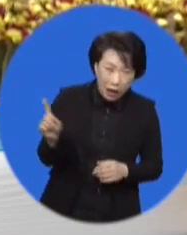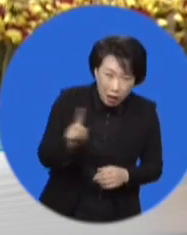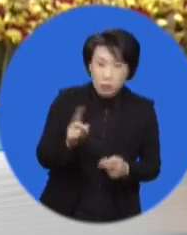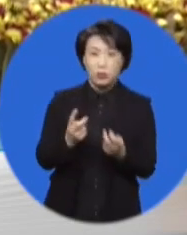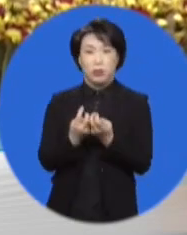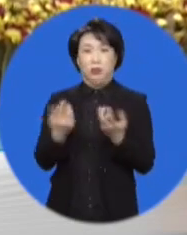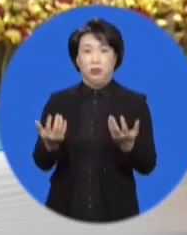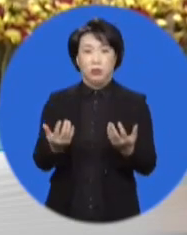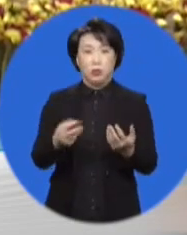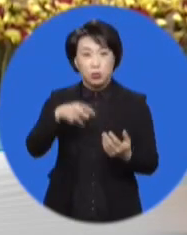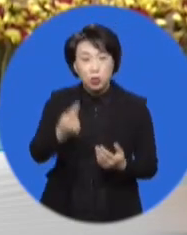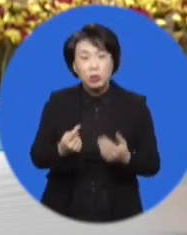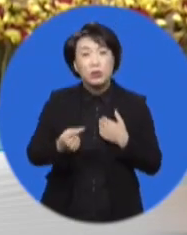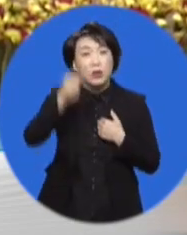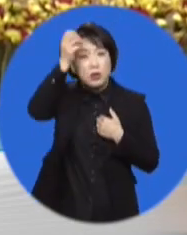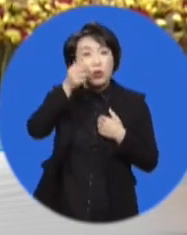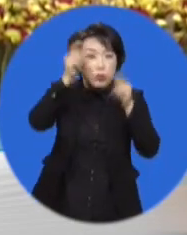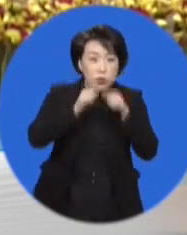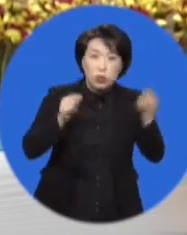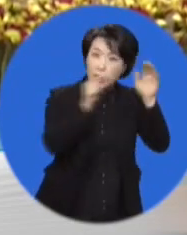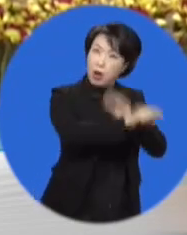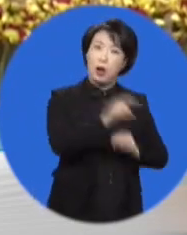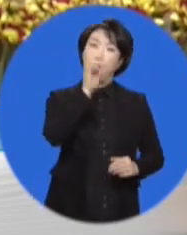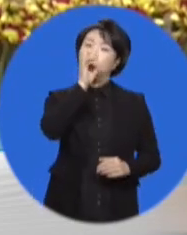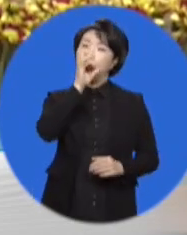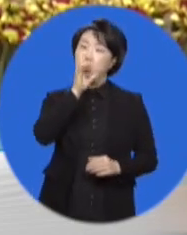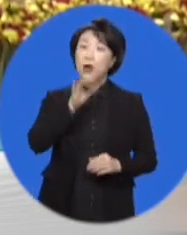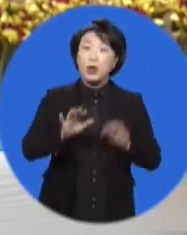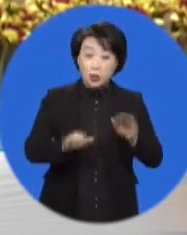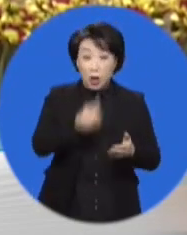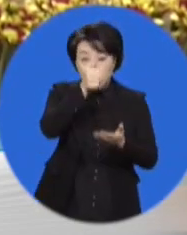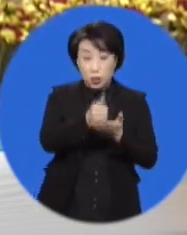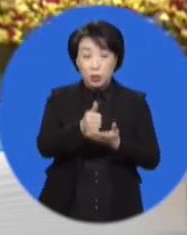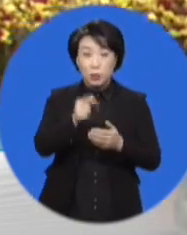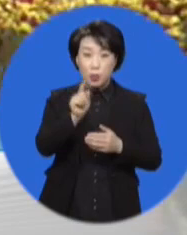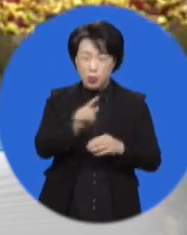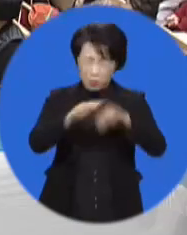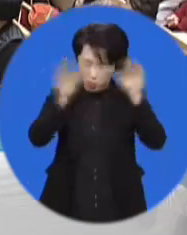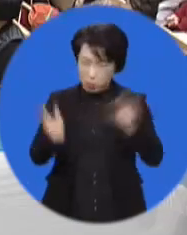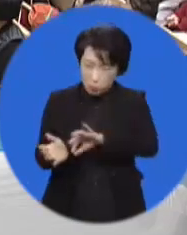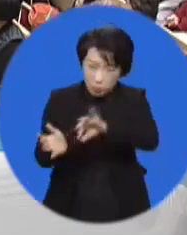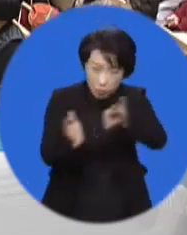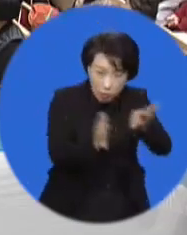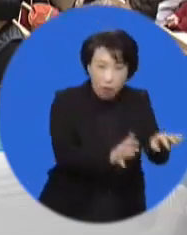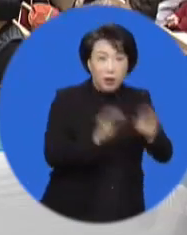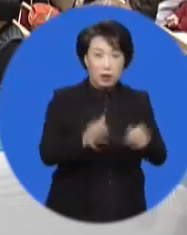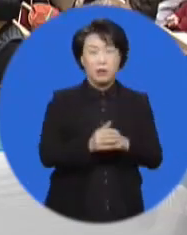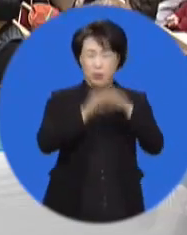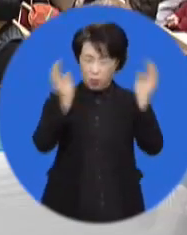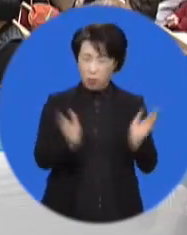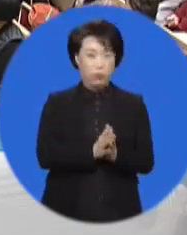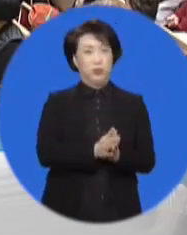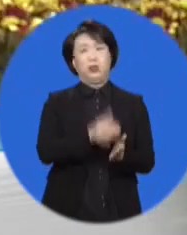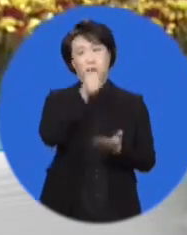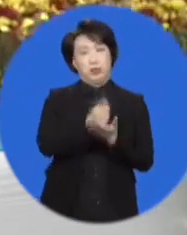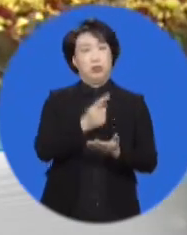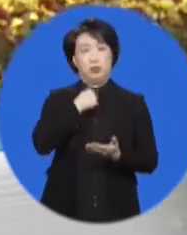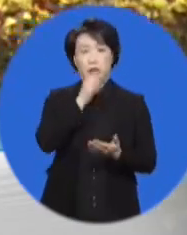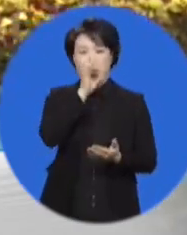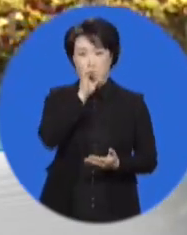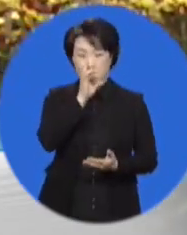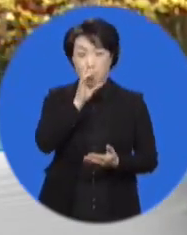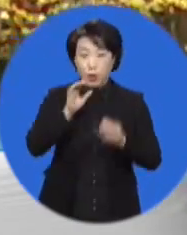보낼 수는 없지. 네. 죄는 폐이려놓고 짓지 말아야 되는데 네.